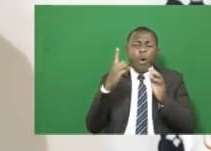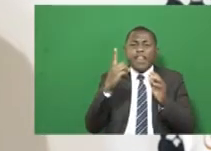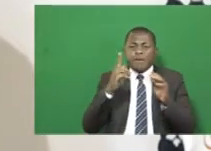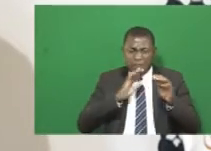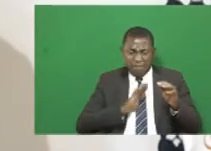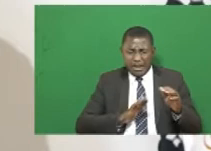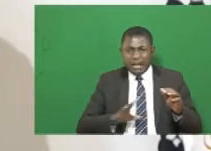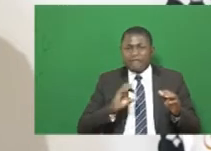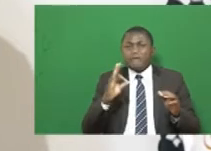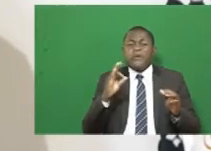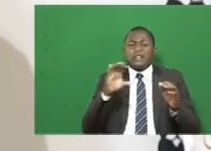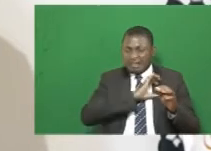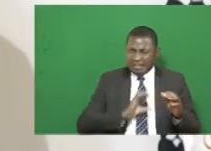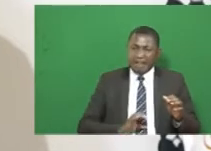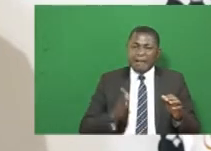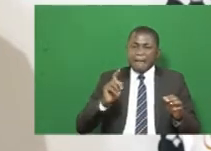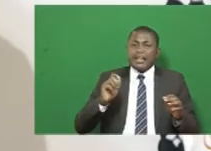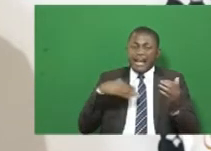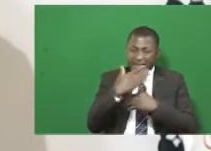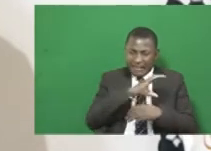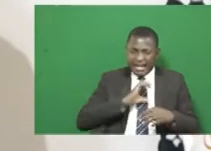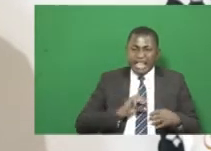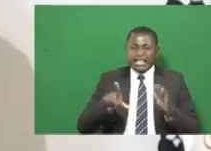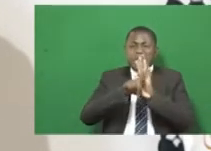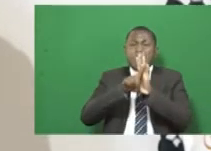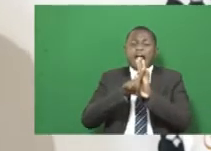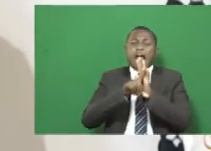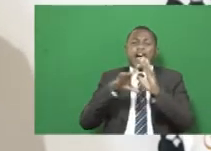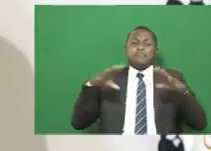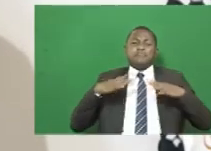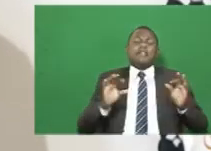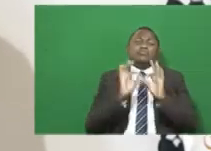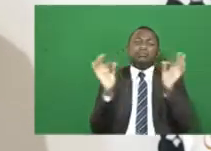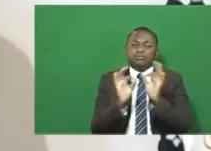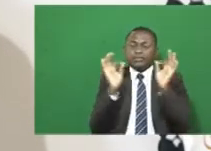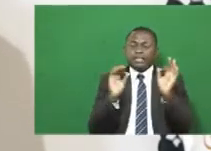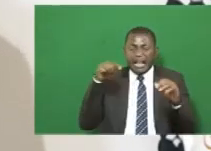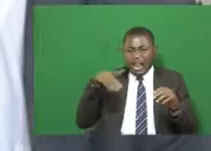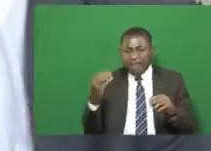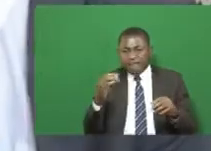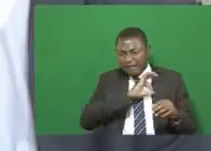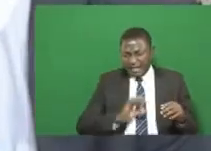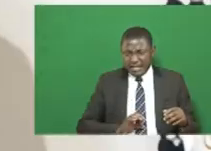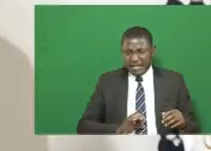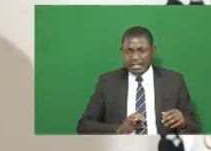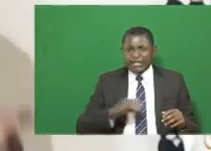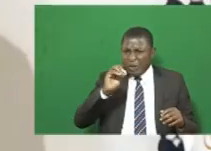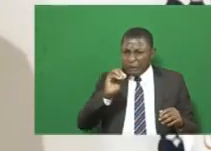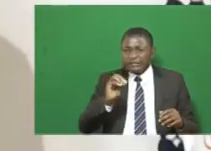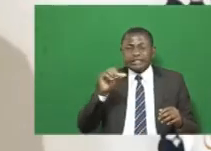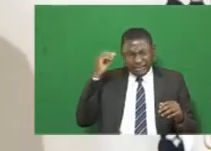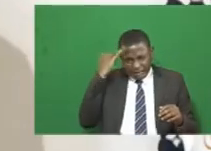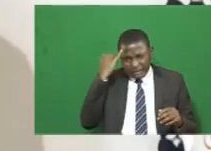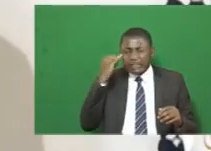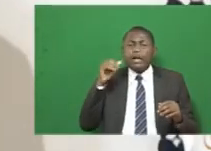Mutemo waive muperekedzi kuti tisutsa pana Kristu. Saka Kristu zvakauya taakuponeswa nenyasha. atisiri pasipe mtemo. Alright. Saka matsamba iwa